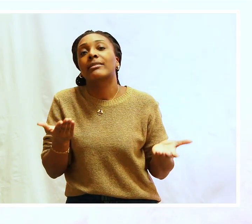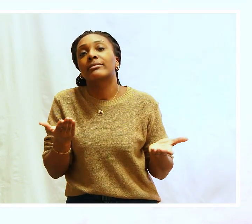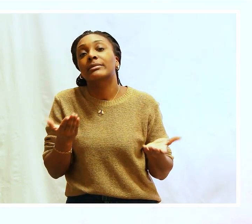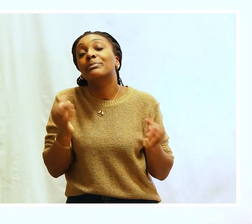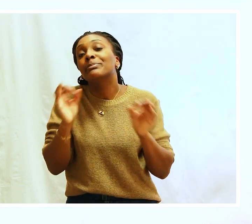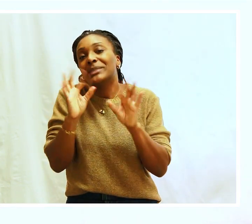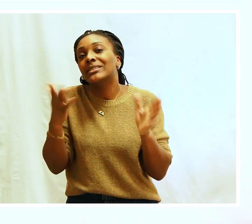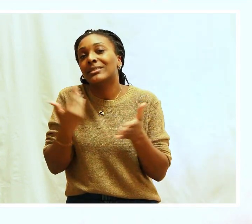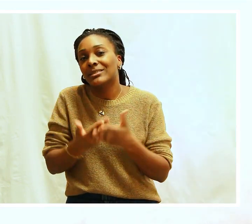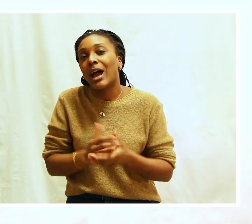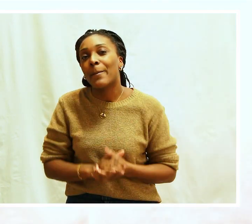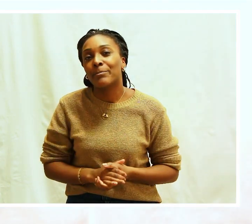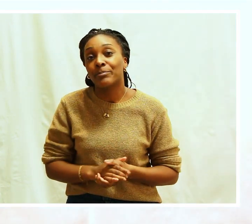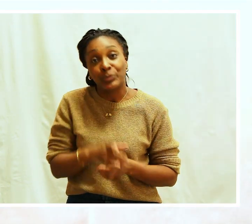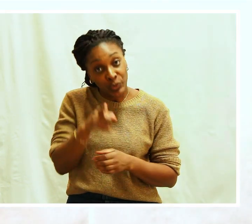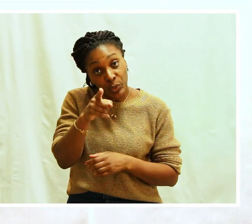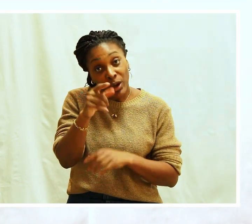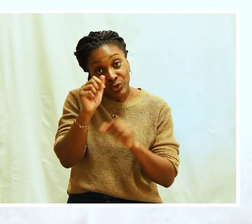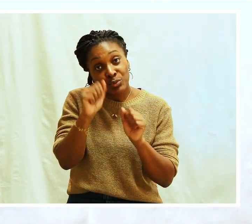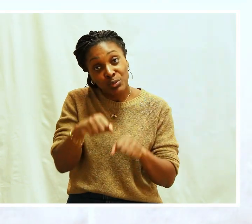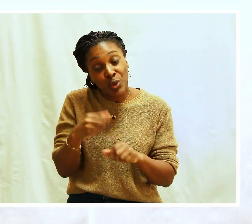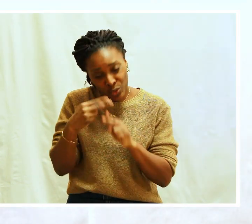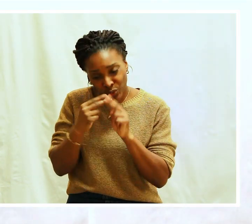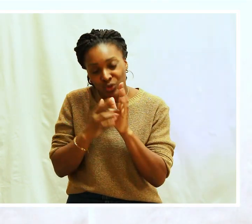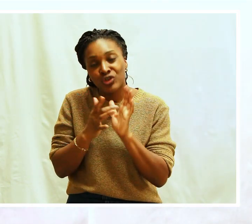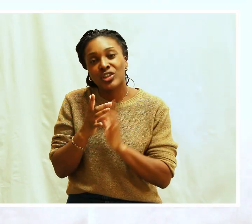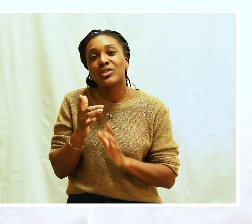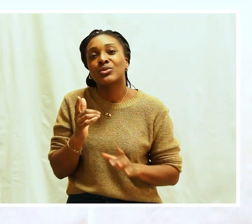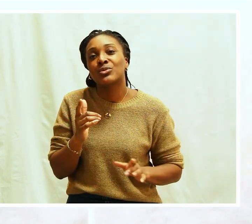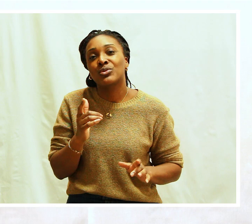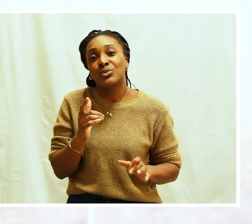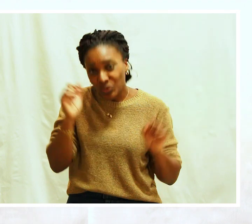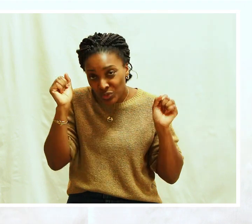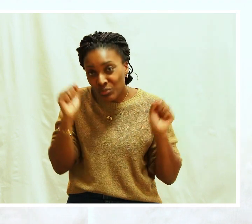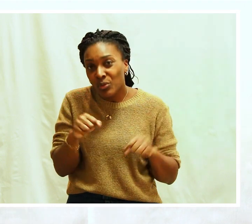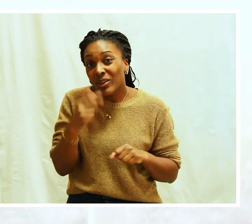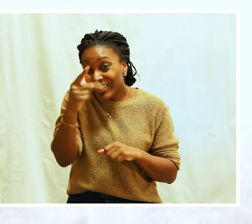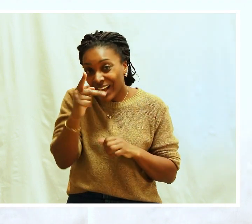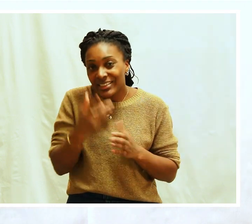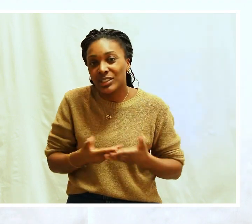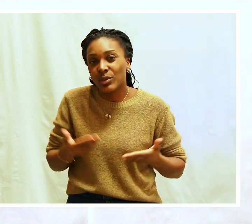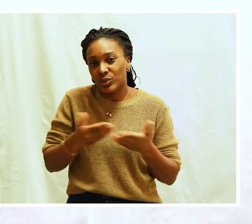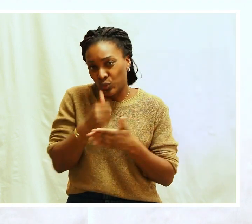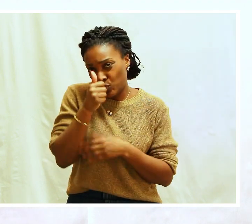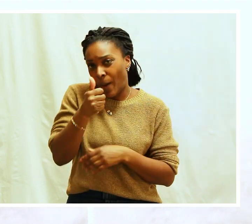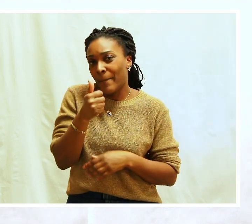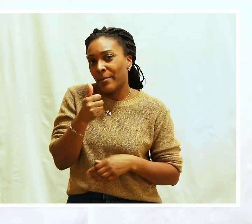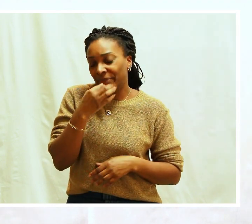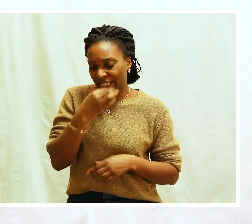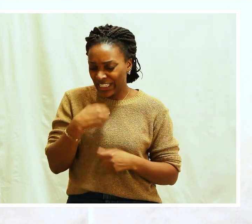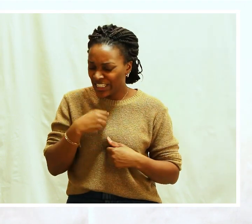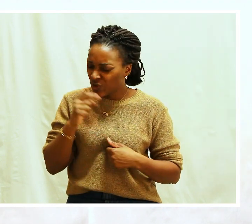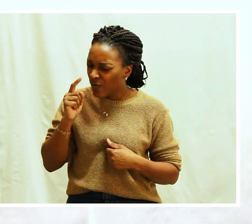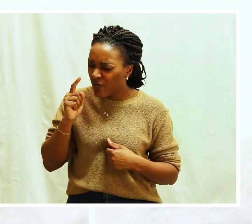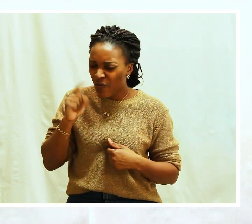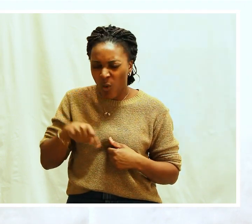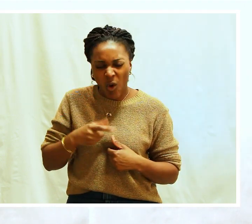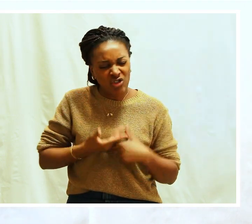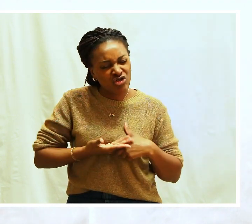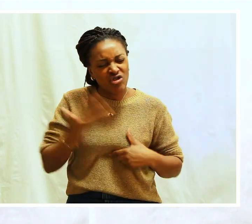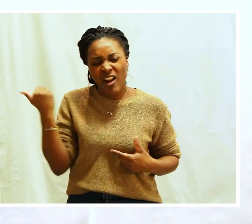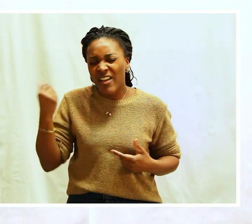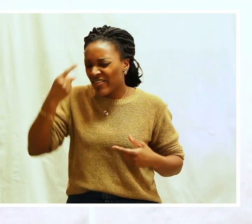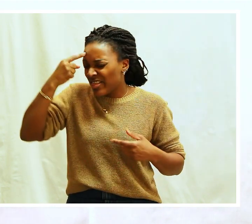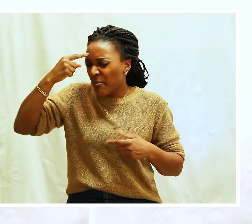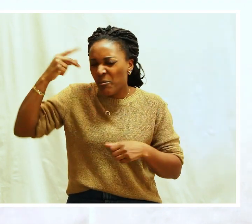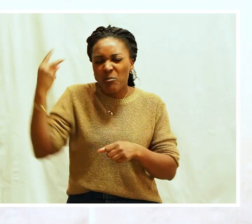faire. Tu peux, dans le nom de Jésus, prendre autorité sur ta propre situation et dire que ça soit déraciné dans mon cœur. Je ne laisserai